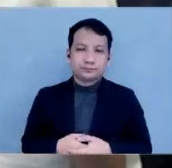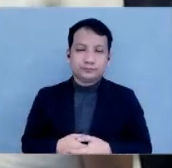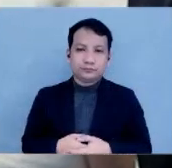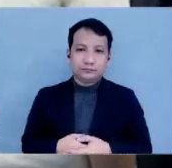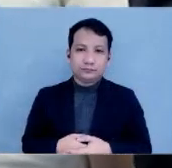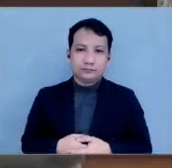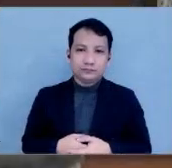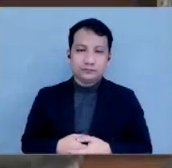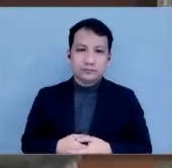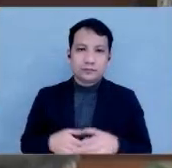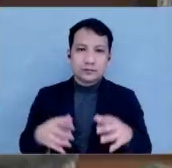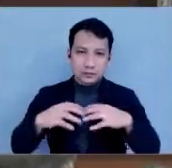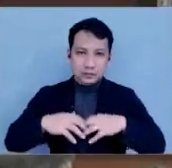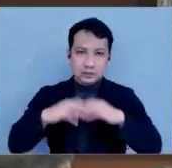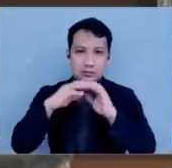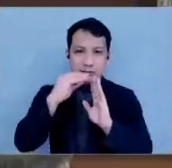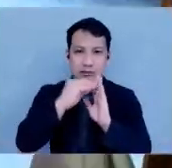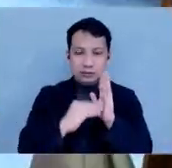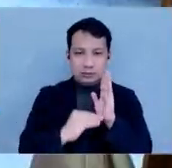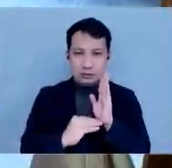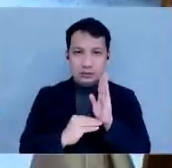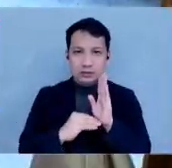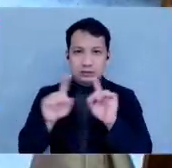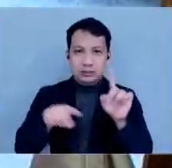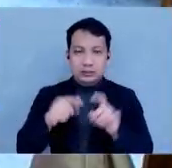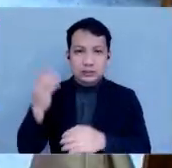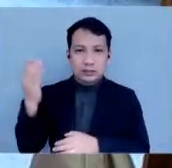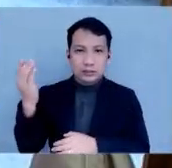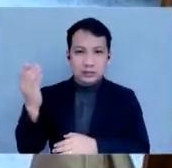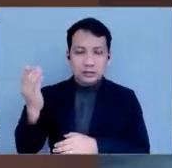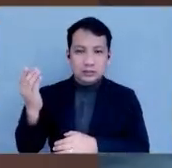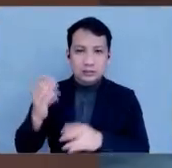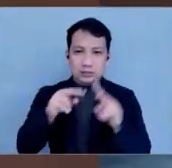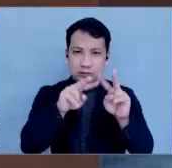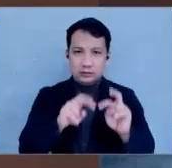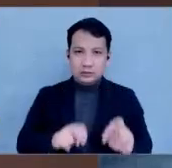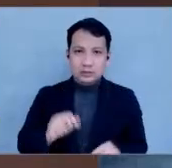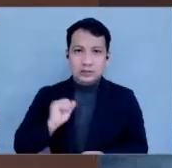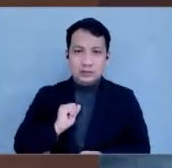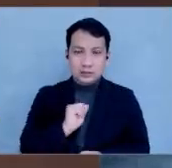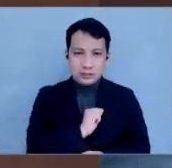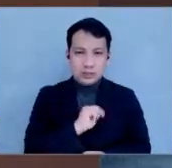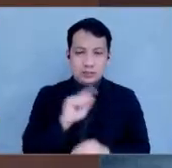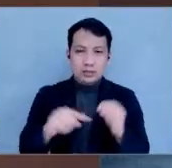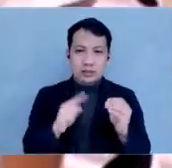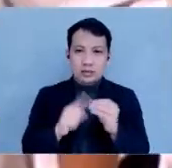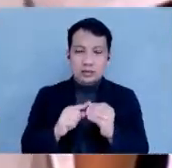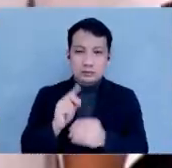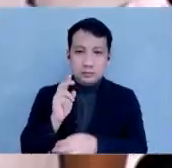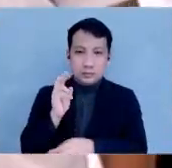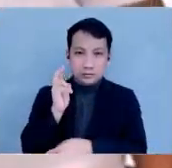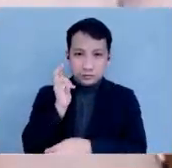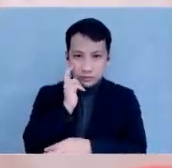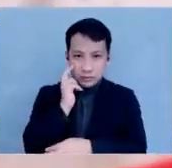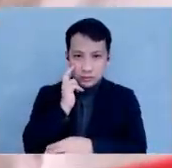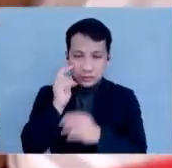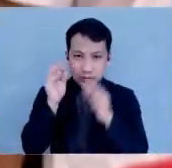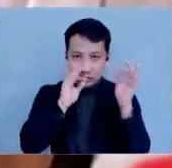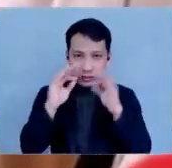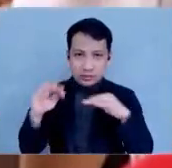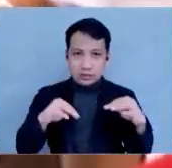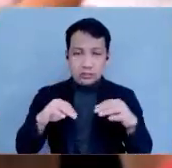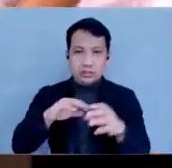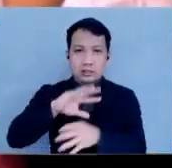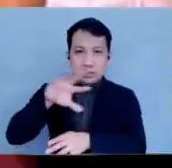Binubuo na ang listahan ng mga magiging resource person sa imbestigasyon ng Senado tungkol sa Duterte drug war. Kabilang dyan si dating